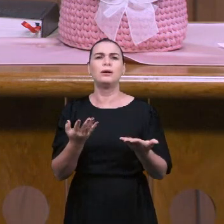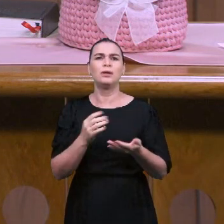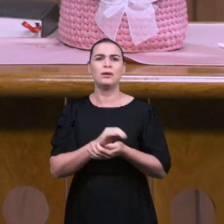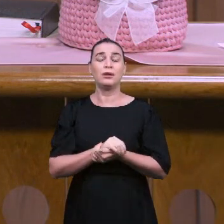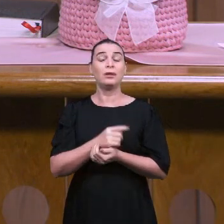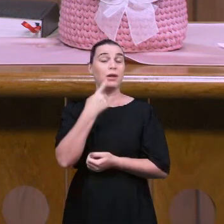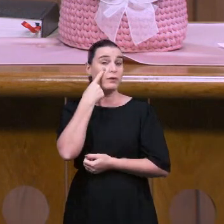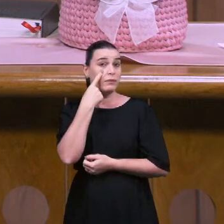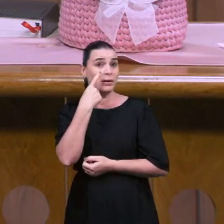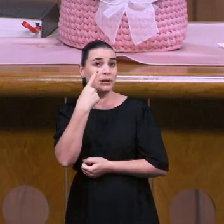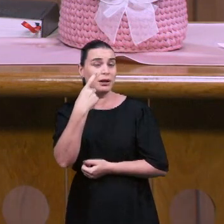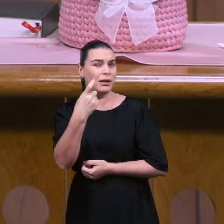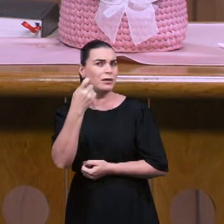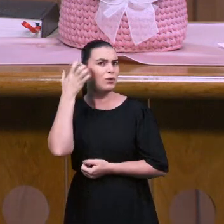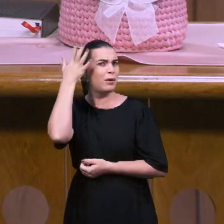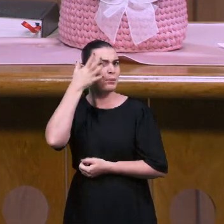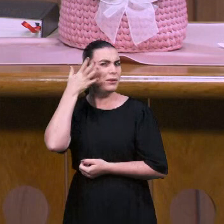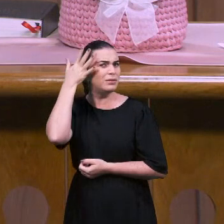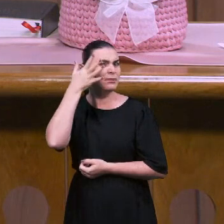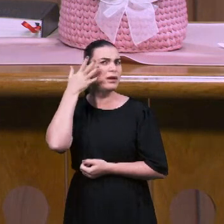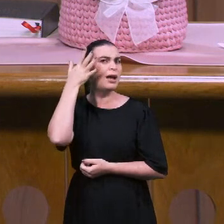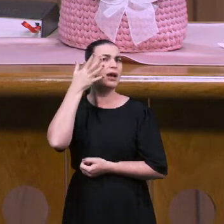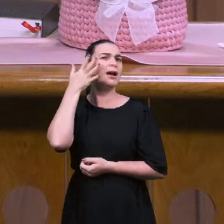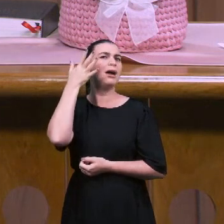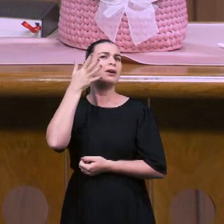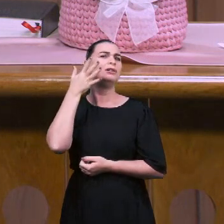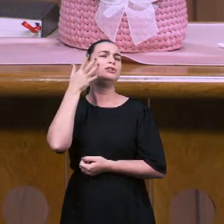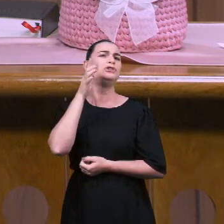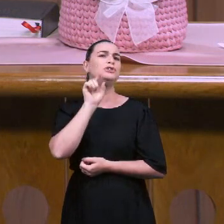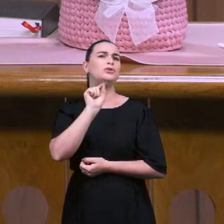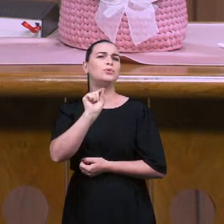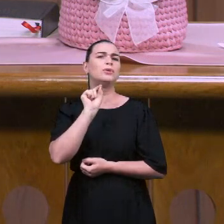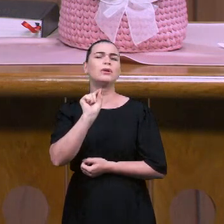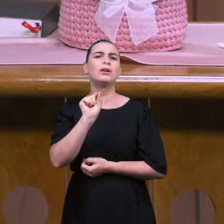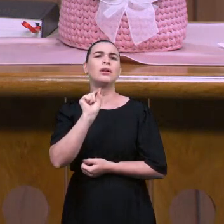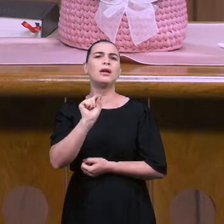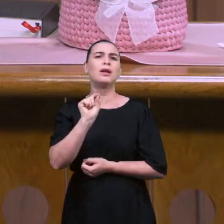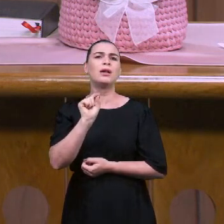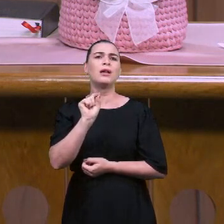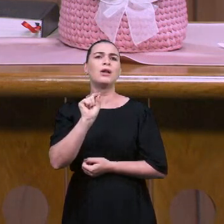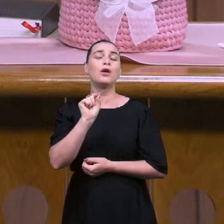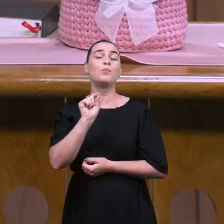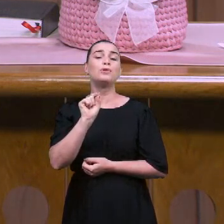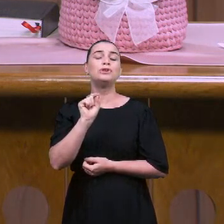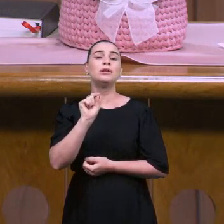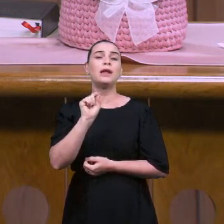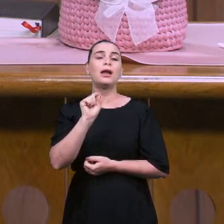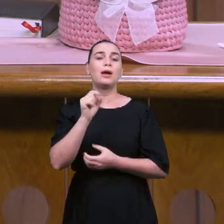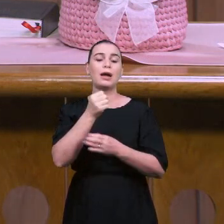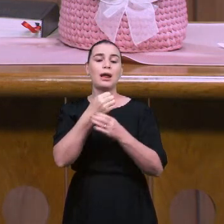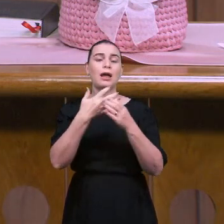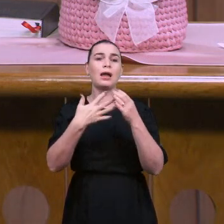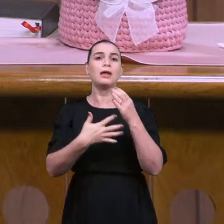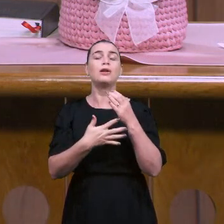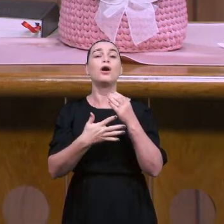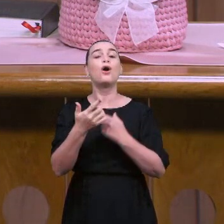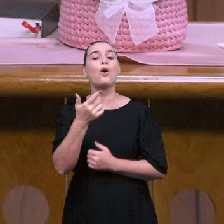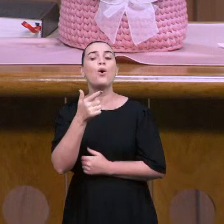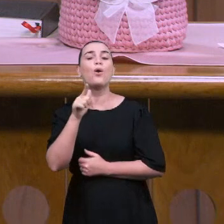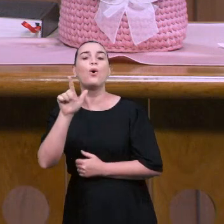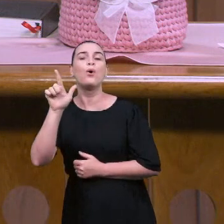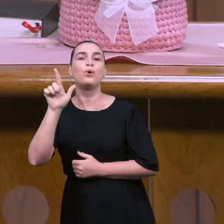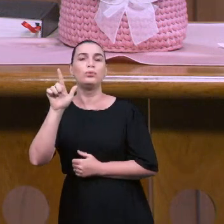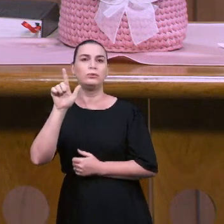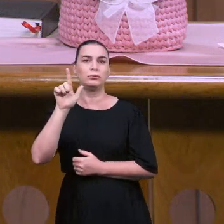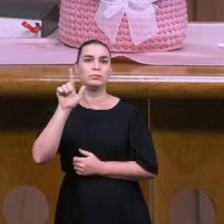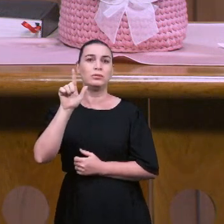voit qu'il a eu un intérêt d'apporter un message, peut-être même, on pourrait l'appliquer dans un autre sens. Et